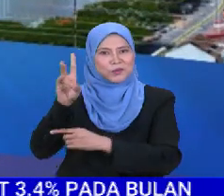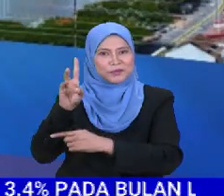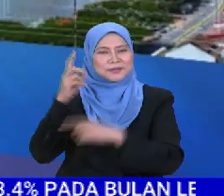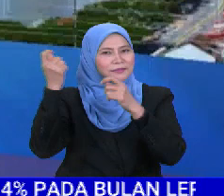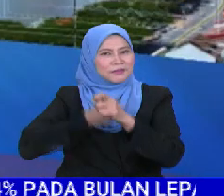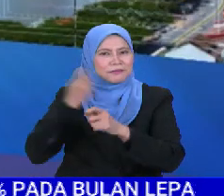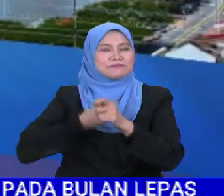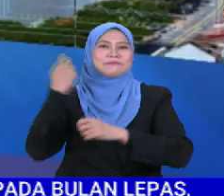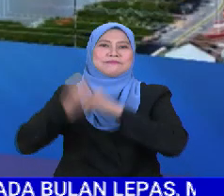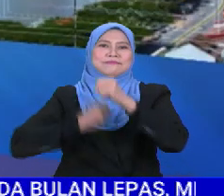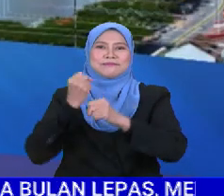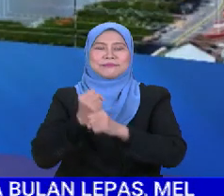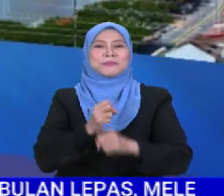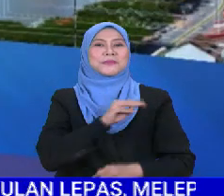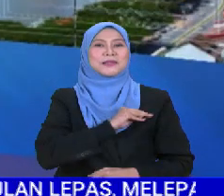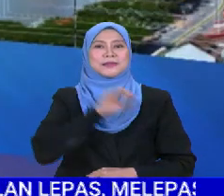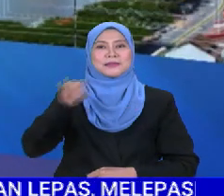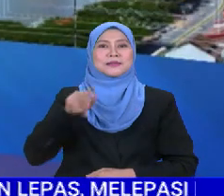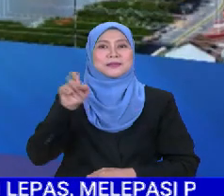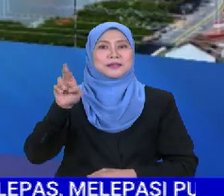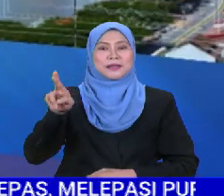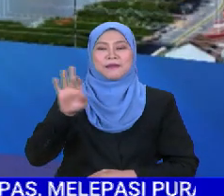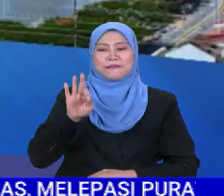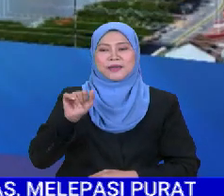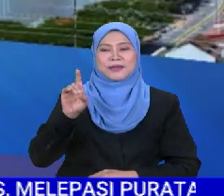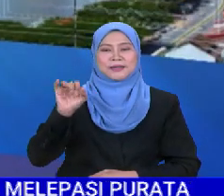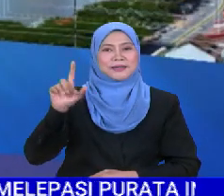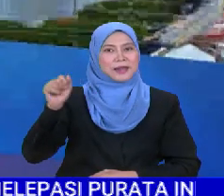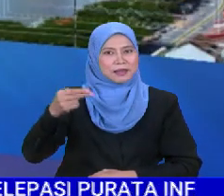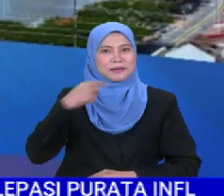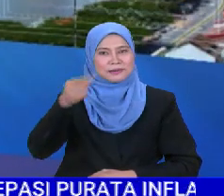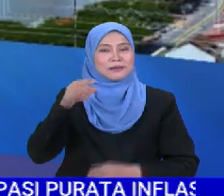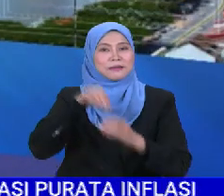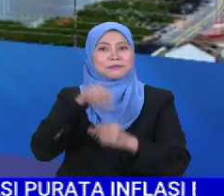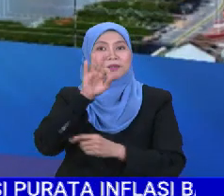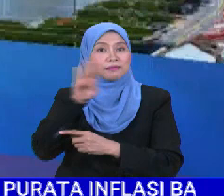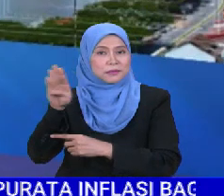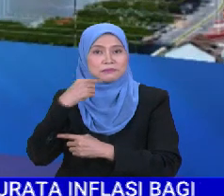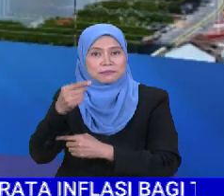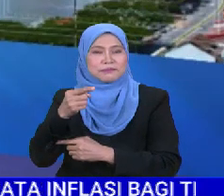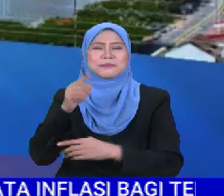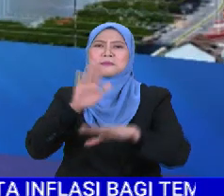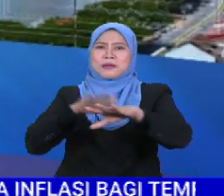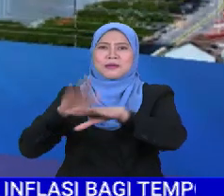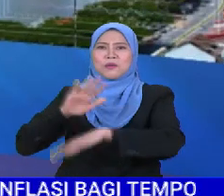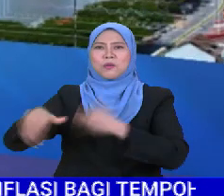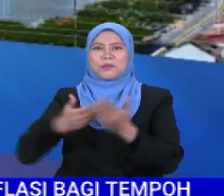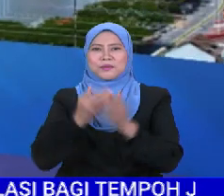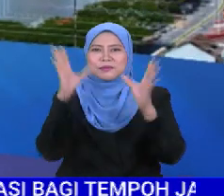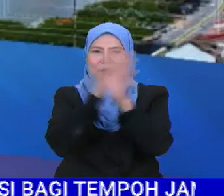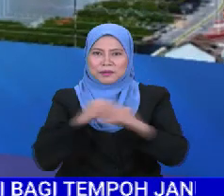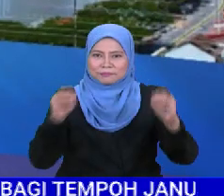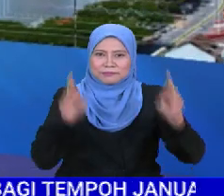tahun. Antaranya Menteri Kanan Kerja Raya Datuk Seri Fadila Yusof dalam hantaran di laman Facebook mengajak rakyat Sarawak untuk